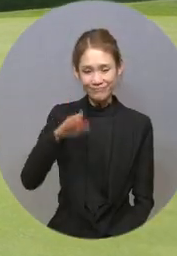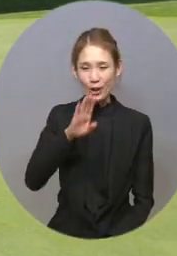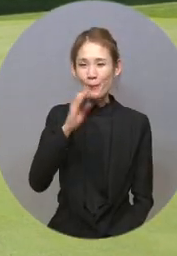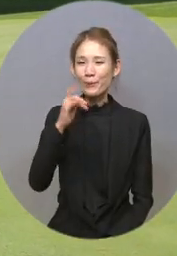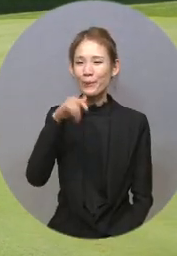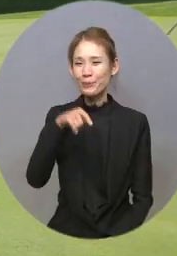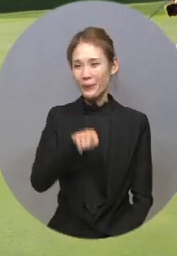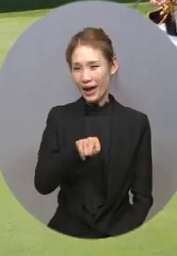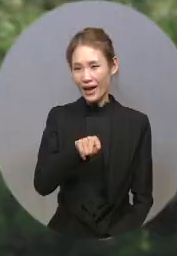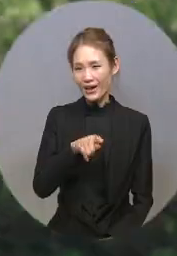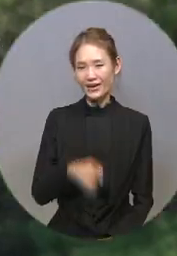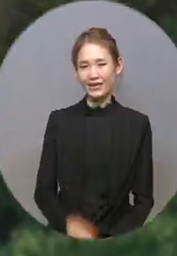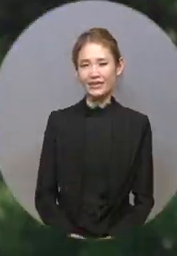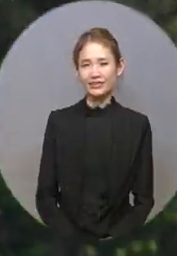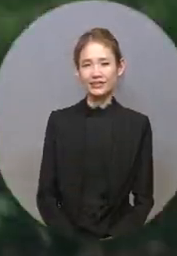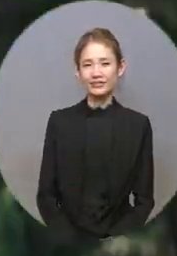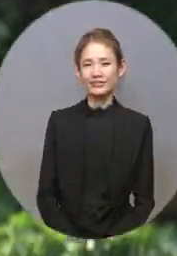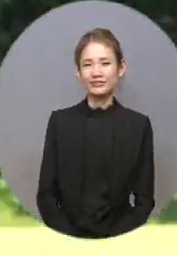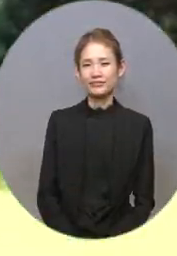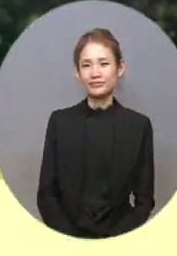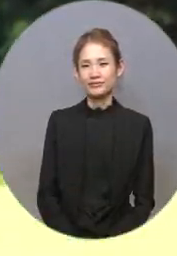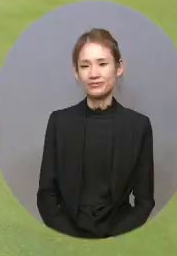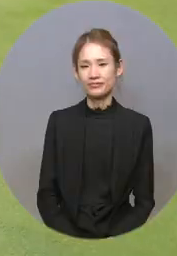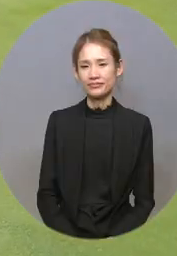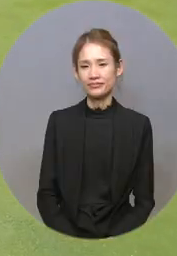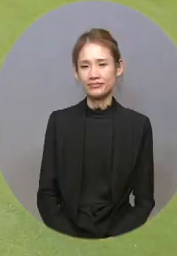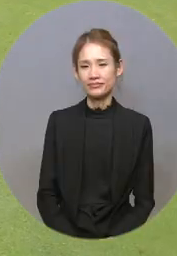진짜 잘 친다, 연아야.